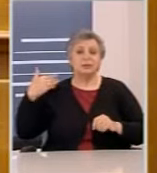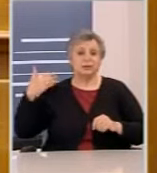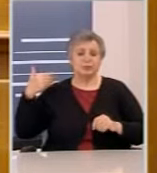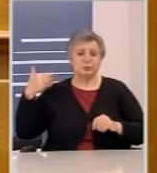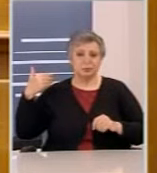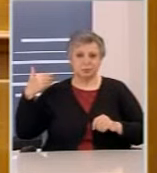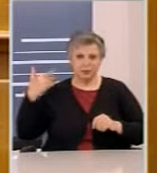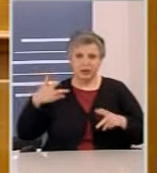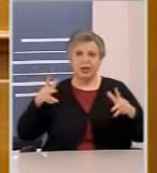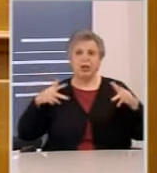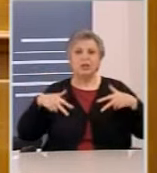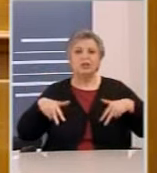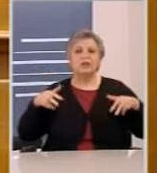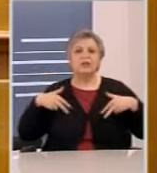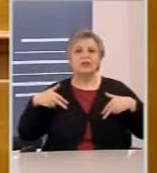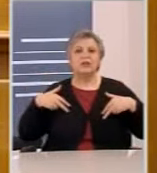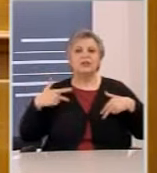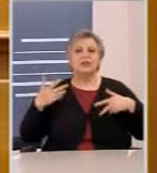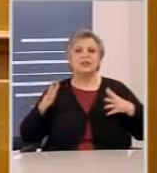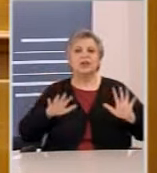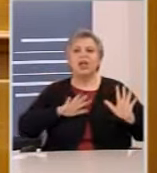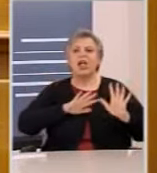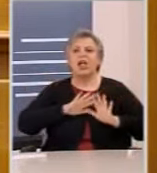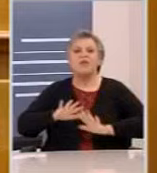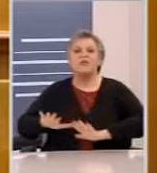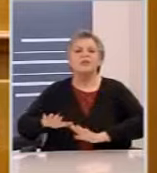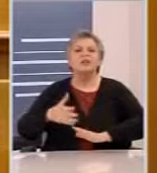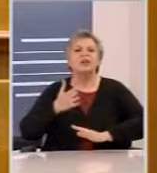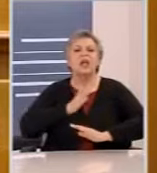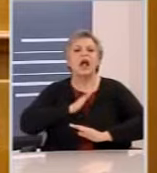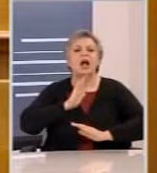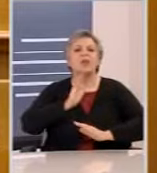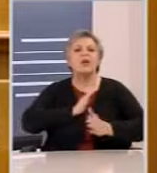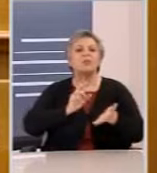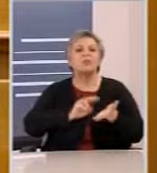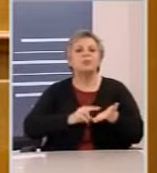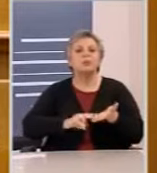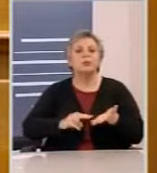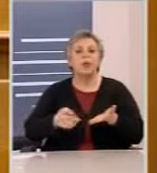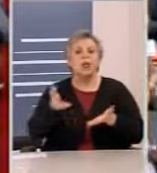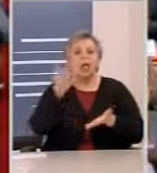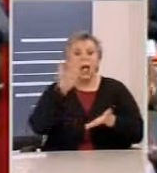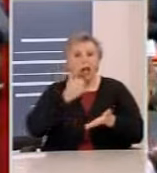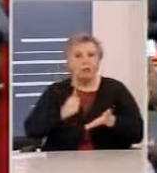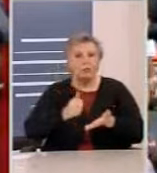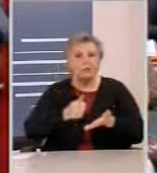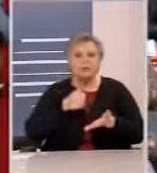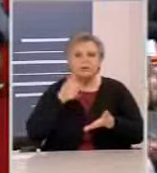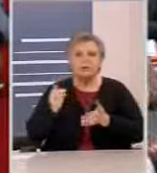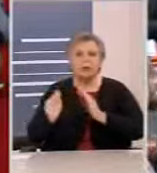τους ανασφάλιστους πολίτες ακάλυπτους από υγειονομική περίθαλψη.